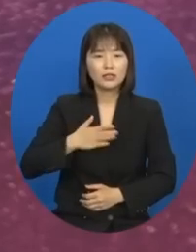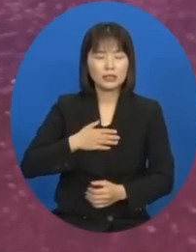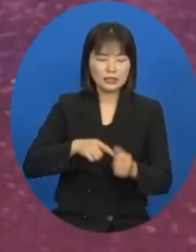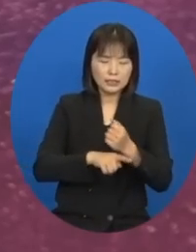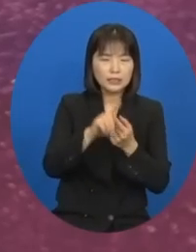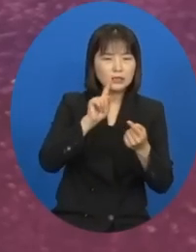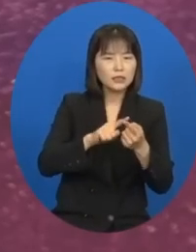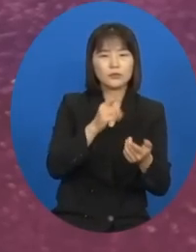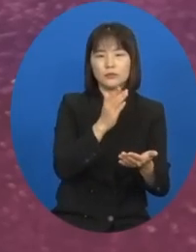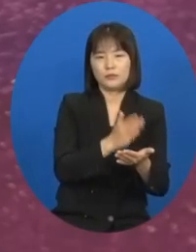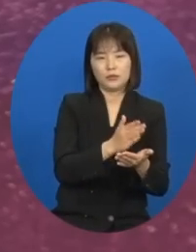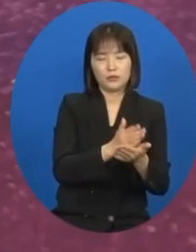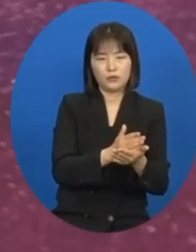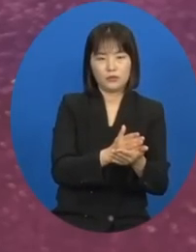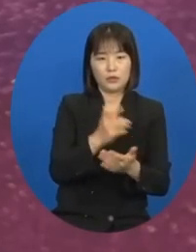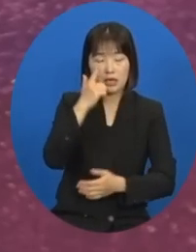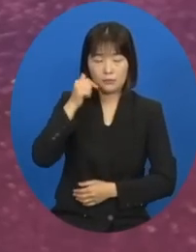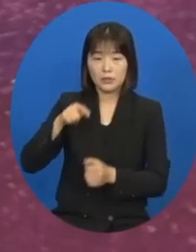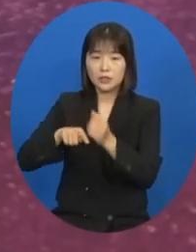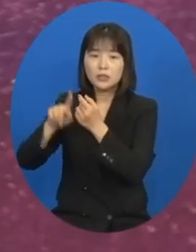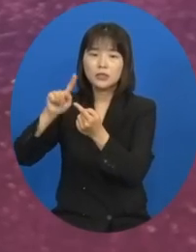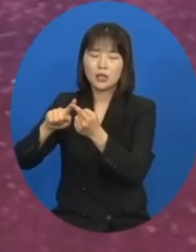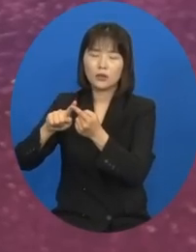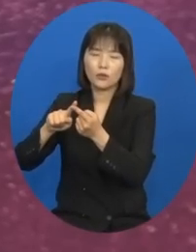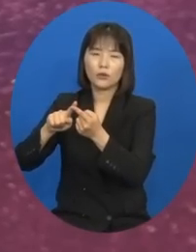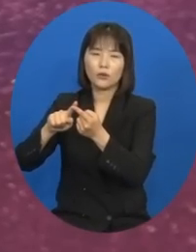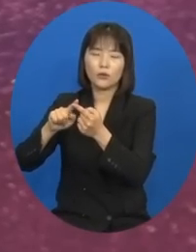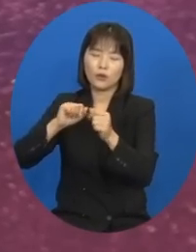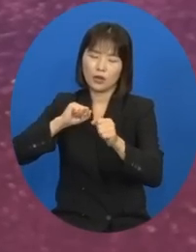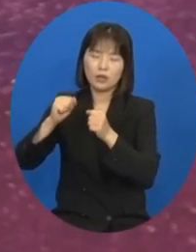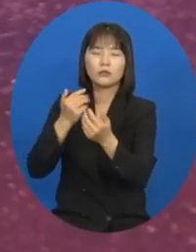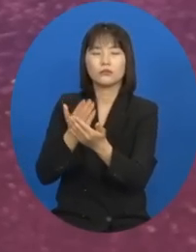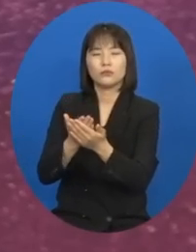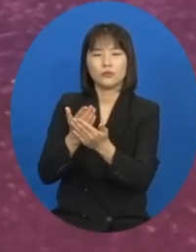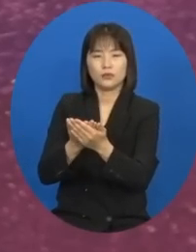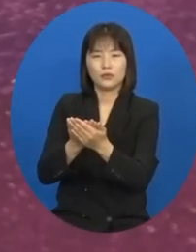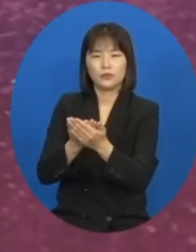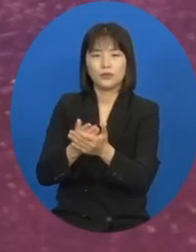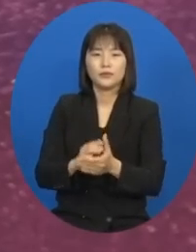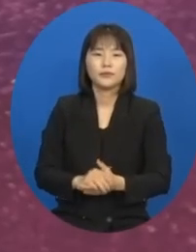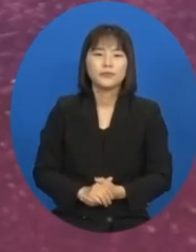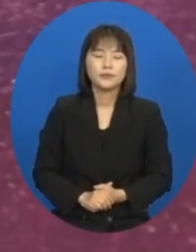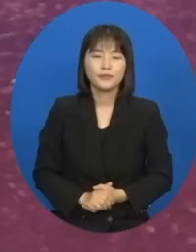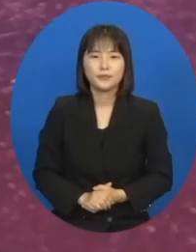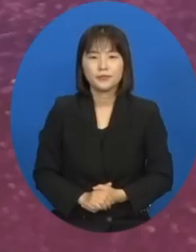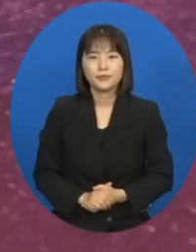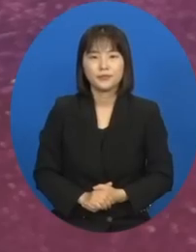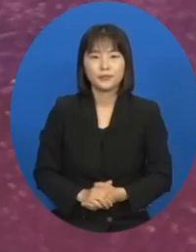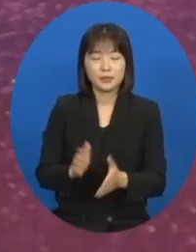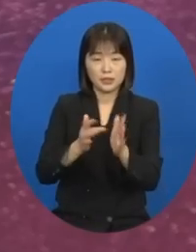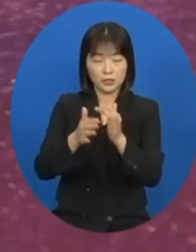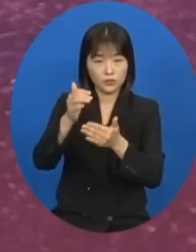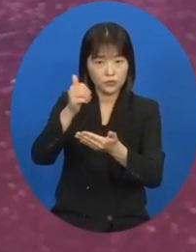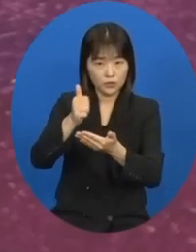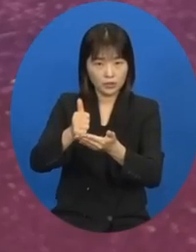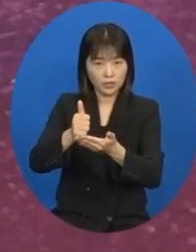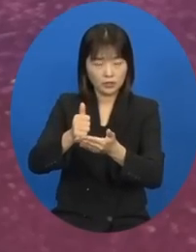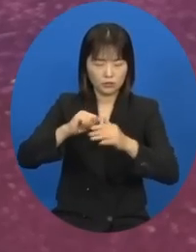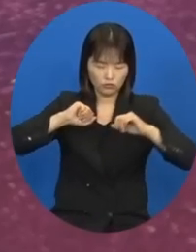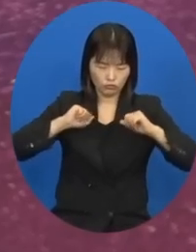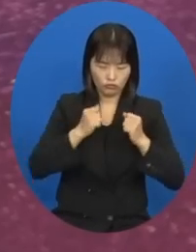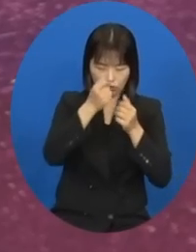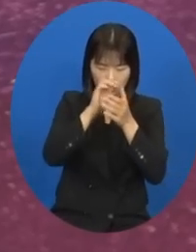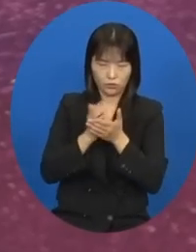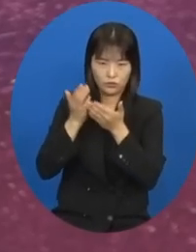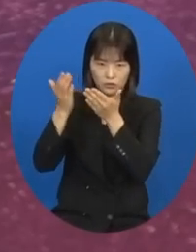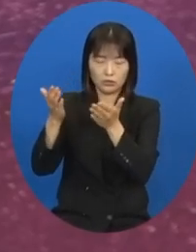그러나 내 뜻대로 하지 마시고 아버지의 뜻대로 하여 주십시오 예수님이 순종의